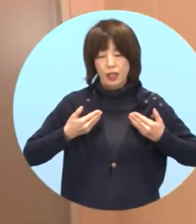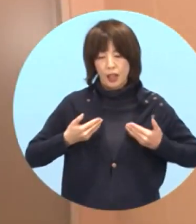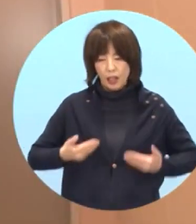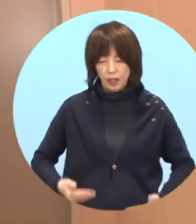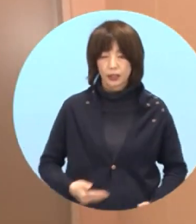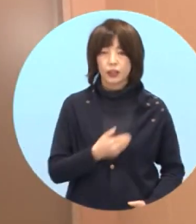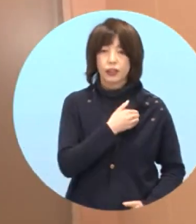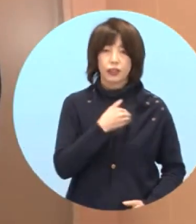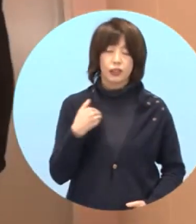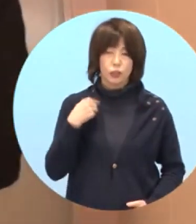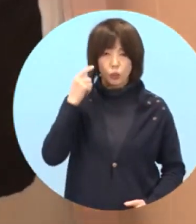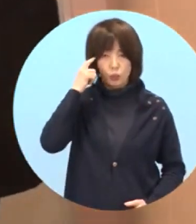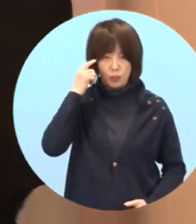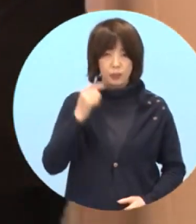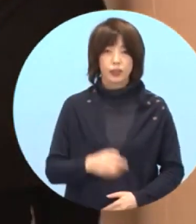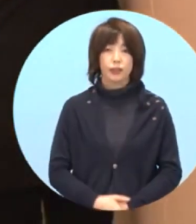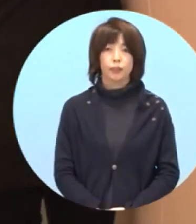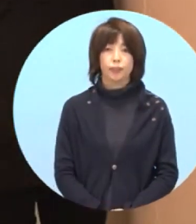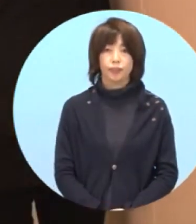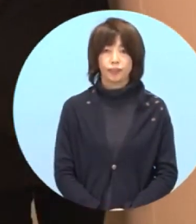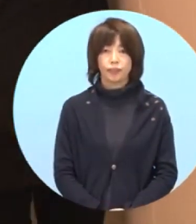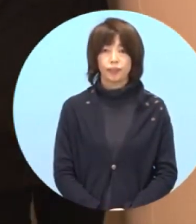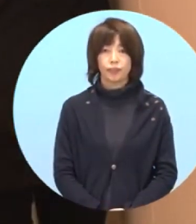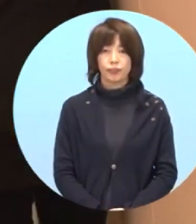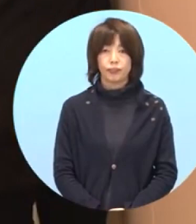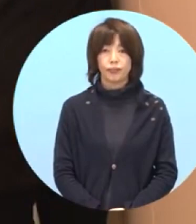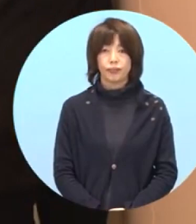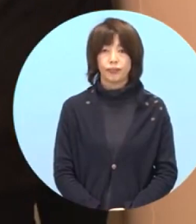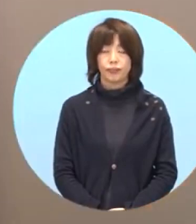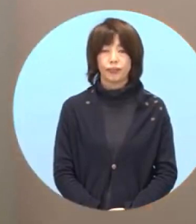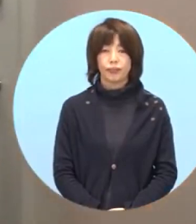してご利用いただくことができます。